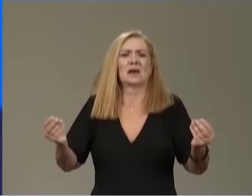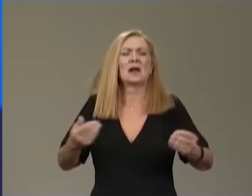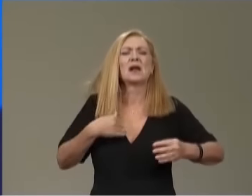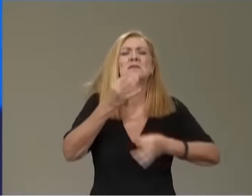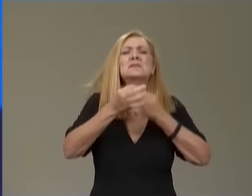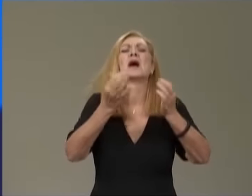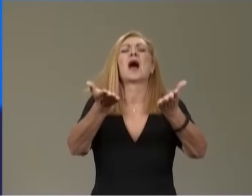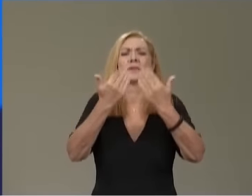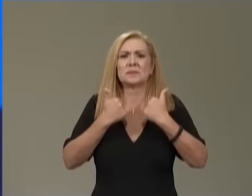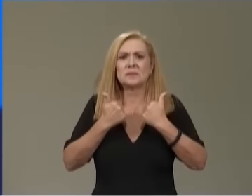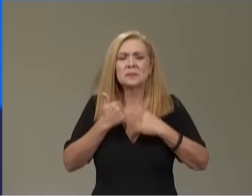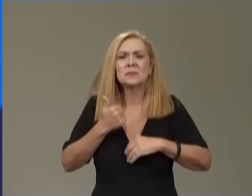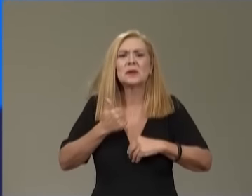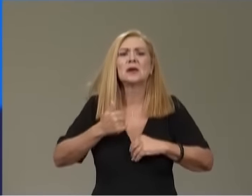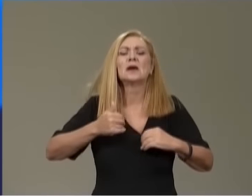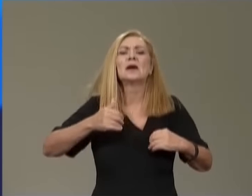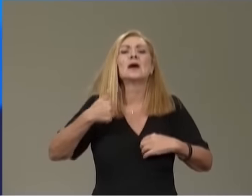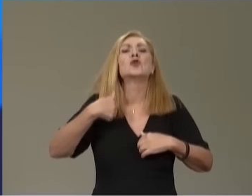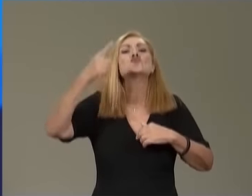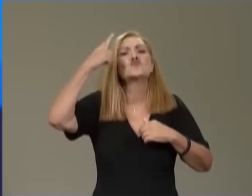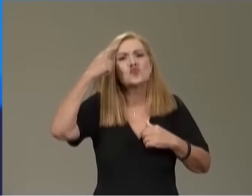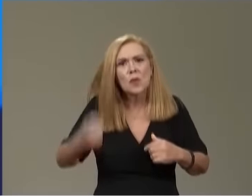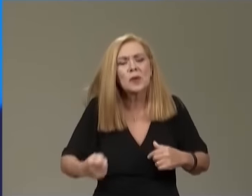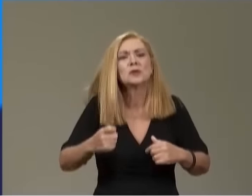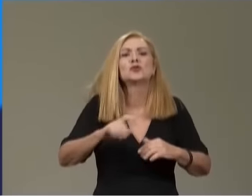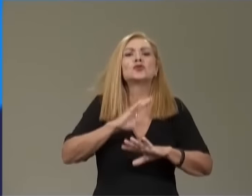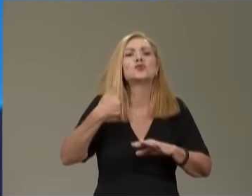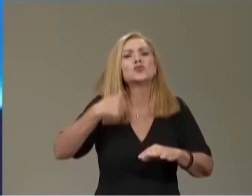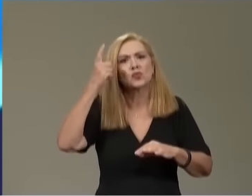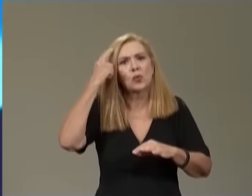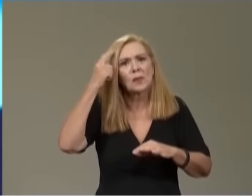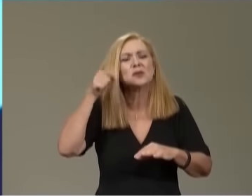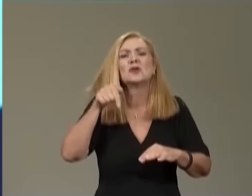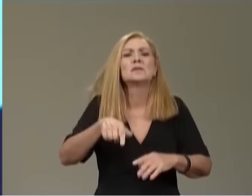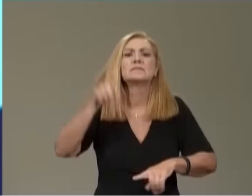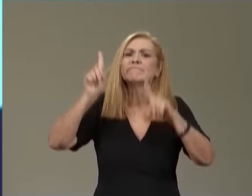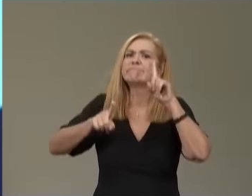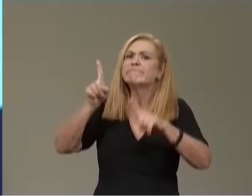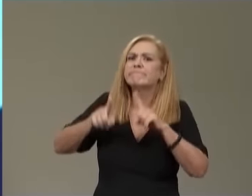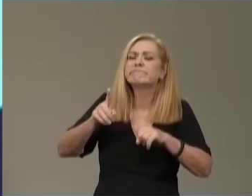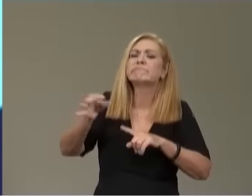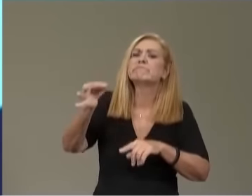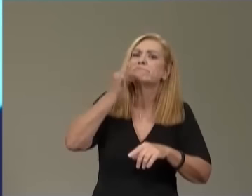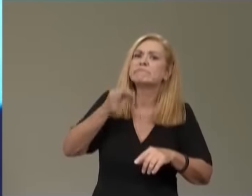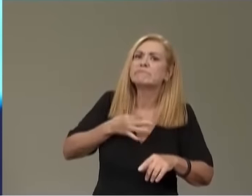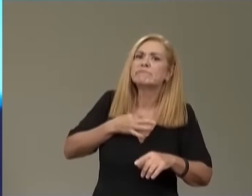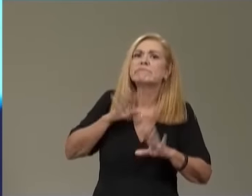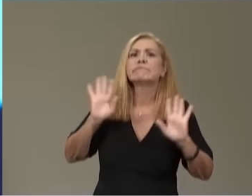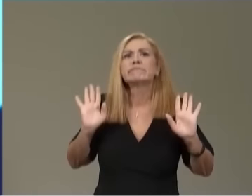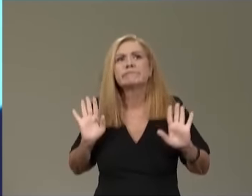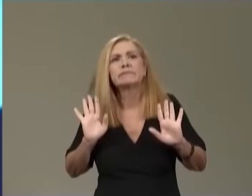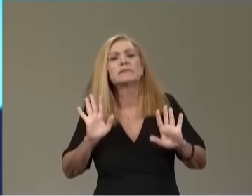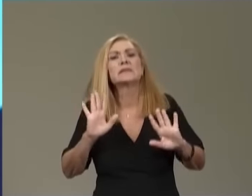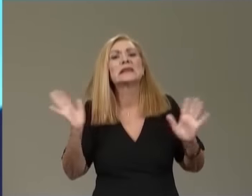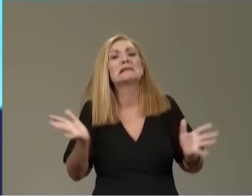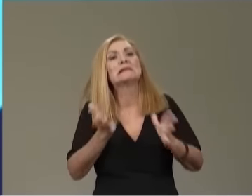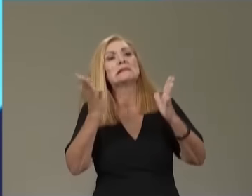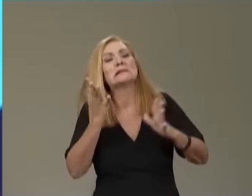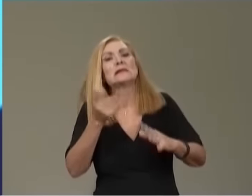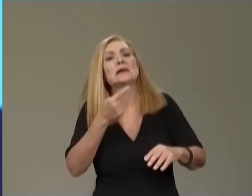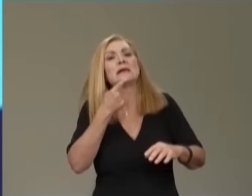ανέφερα. Αποτελούν, νομίζω, την καλύτερη απάντηση σε κάποιους μεμψίμηρους που τώρα οχυρώνονται πίσω από το τάχα